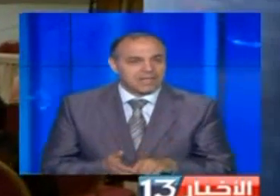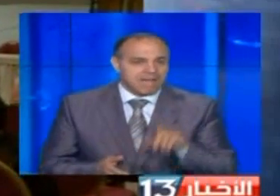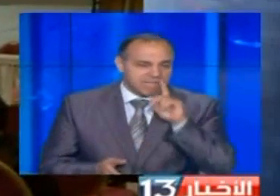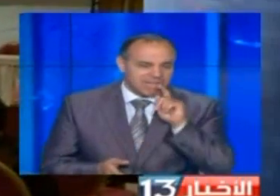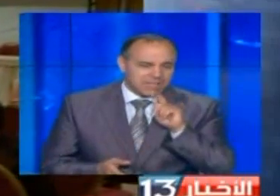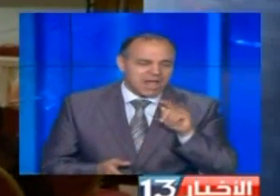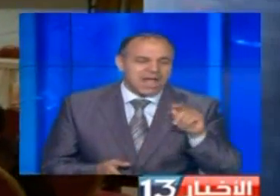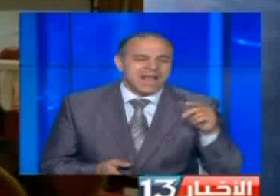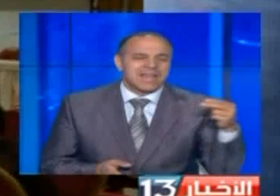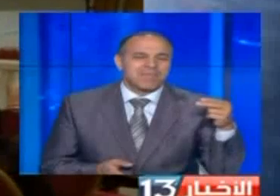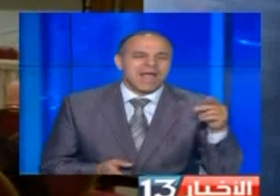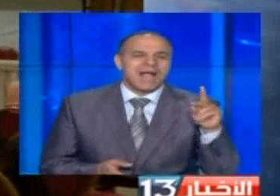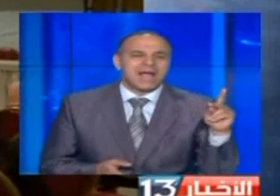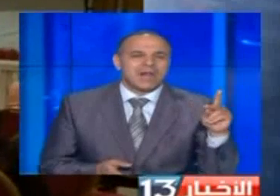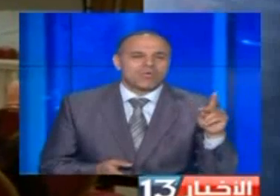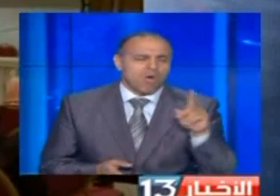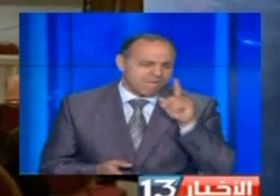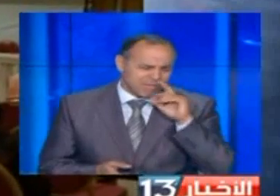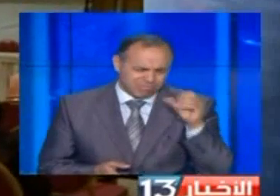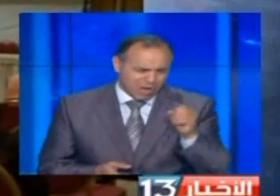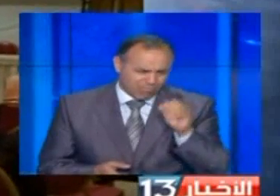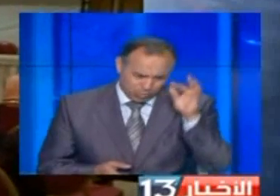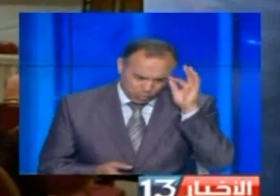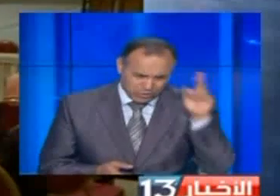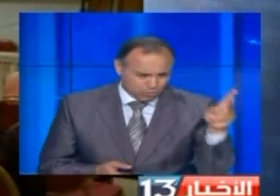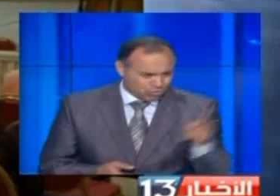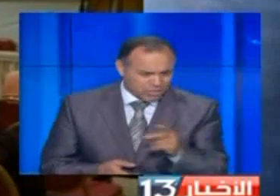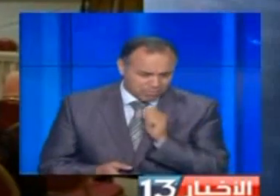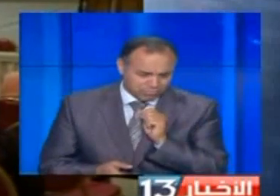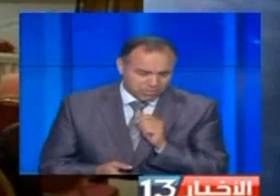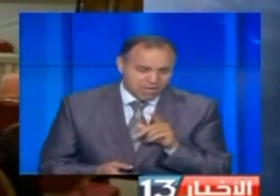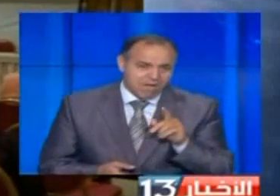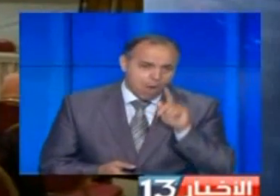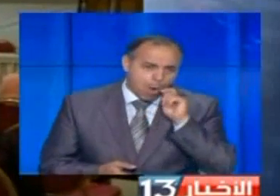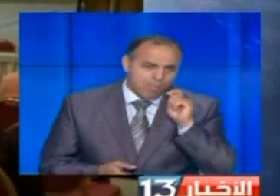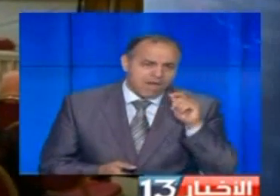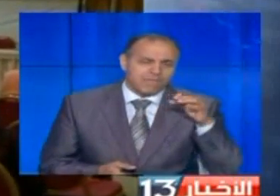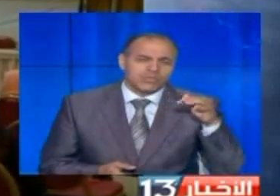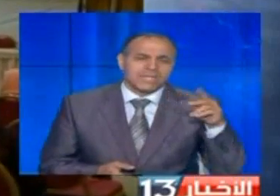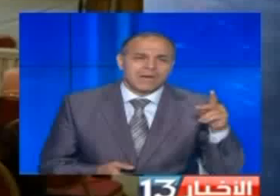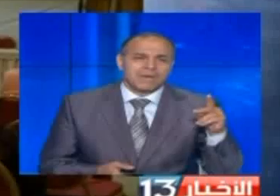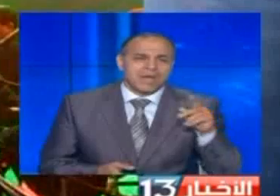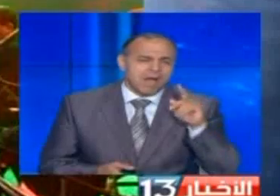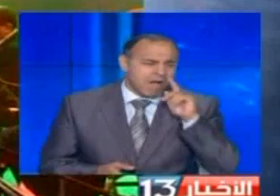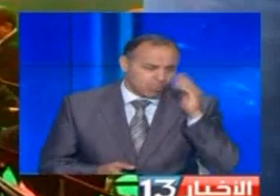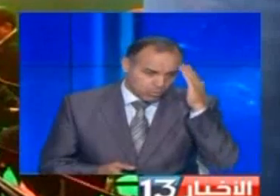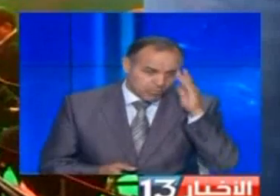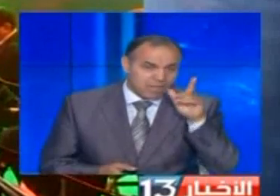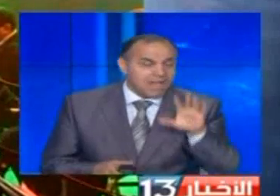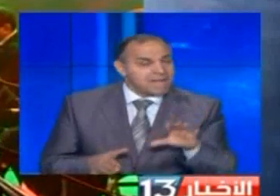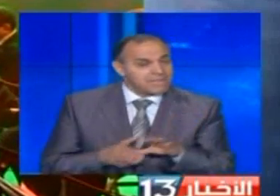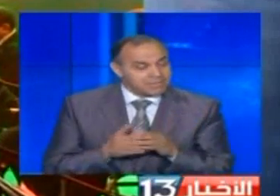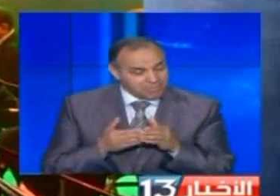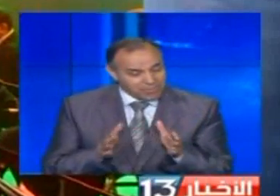نبيهة كراولي، الفنانة شهرزاد هلال، الفنان رجاء فرحات، الفنان فوزي بن قمر، الفنان جمال الشابي. أما سهرة